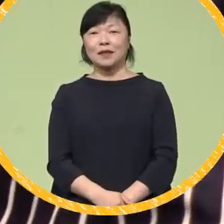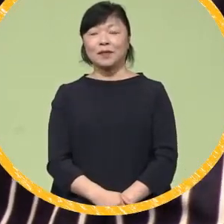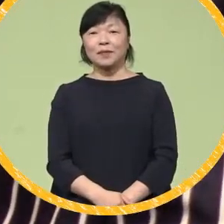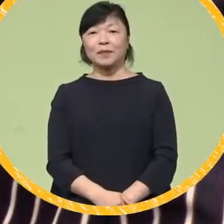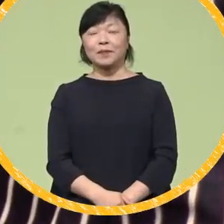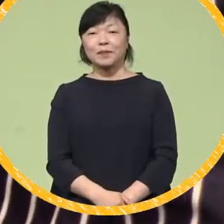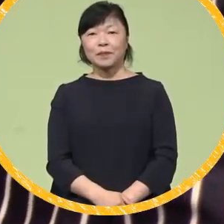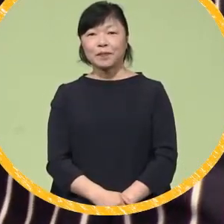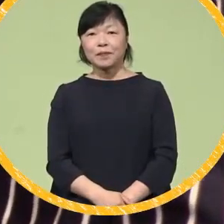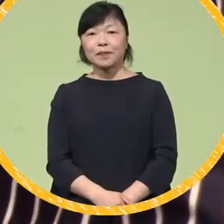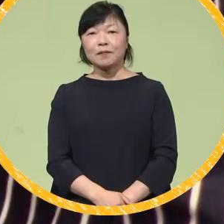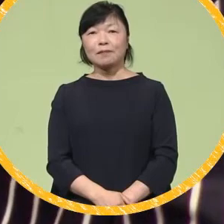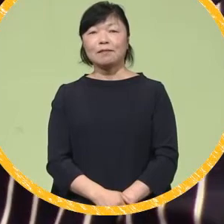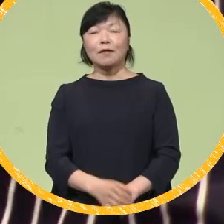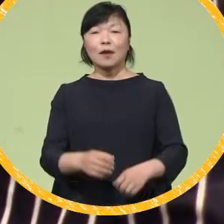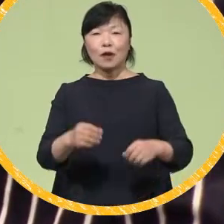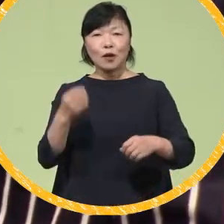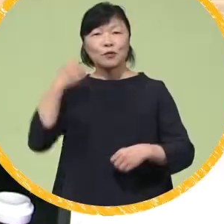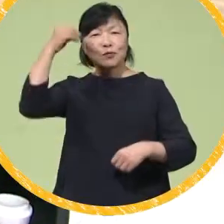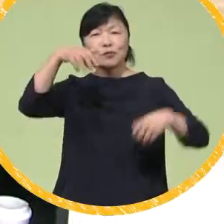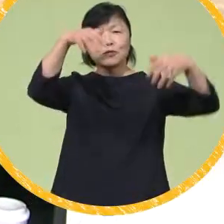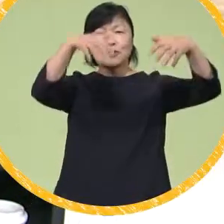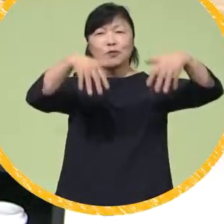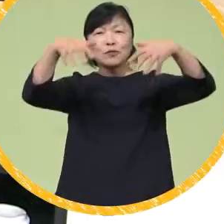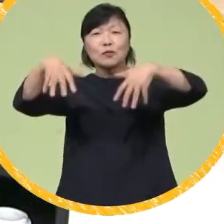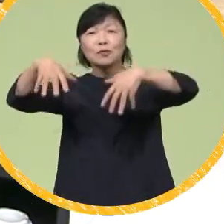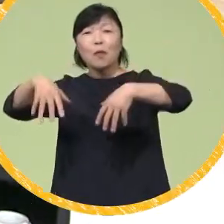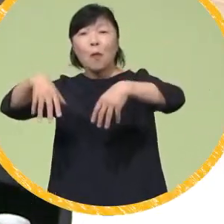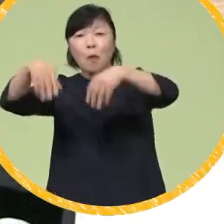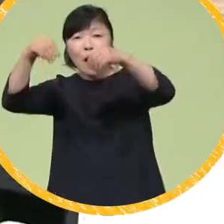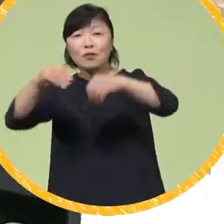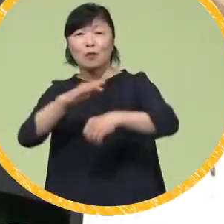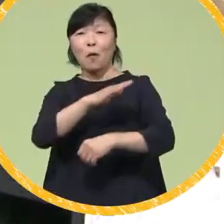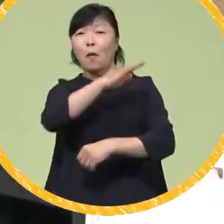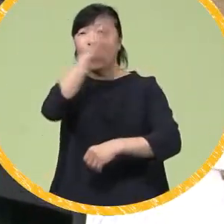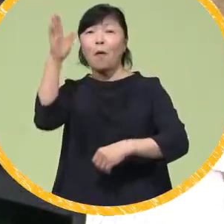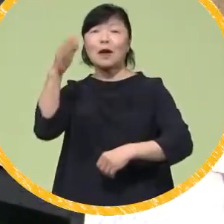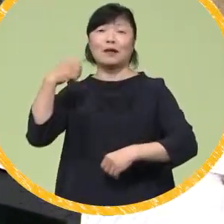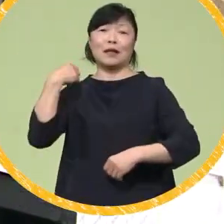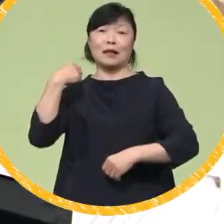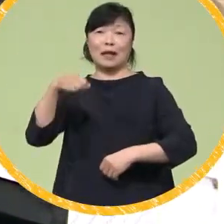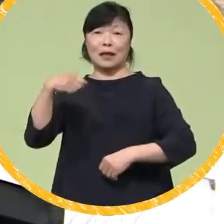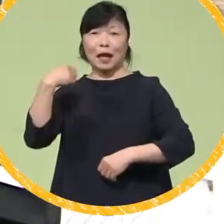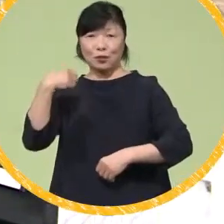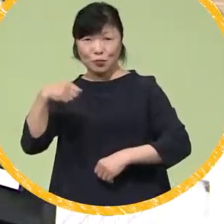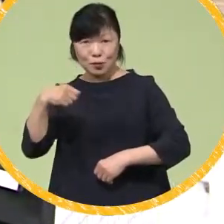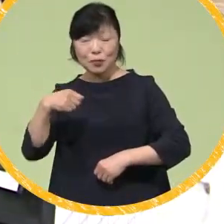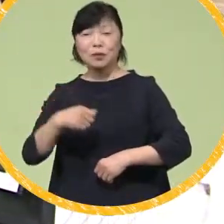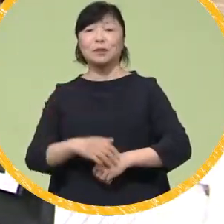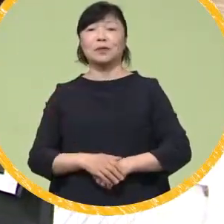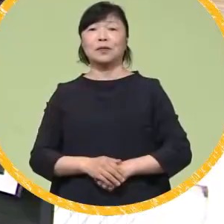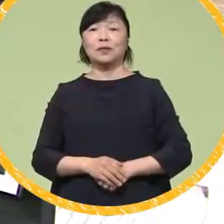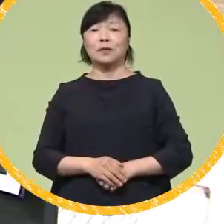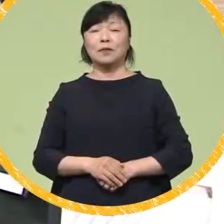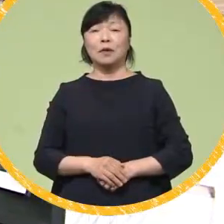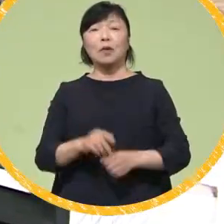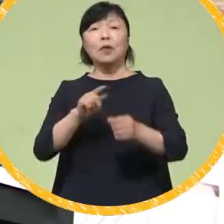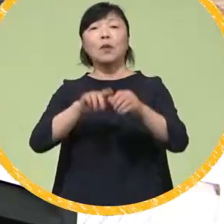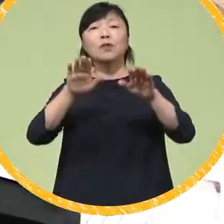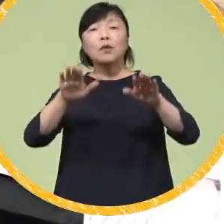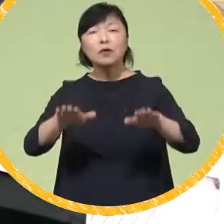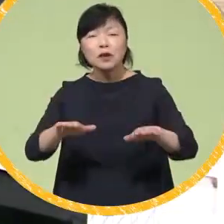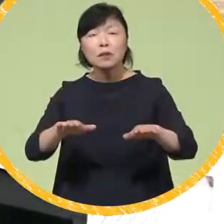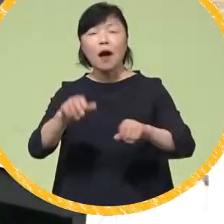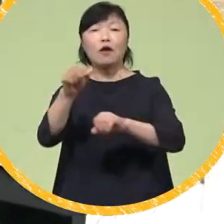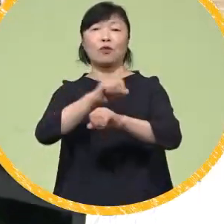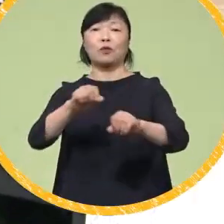。さあ梅雨明けとともにですね、いよいよ本格的な夏がやってきますね。 はい、そうですね。 で今年はですね、特